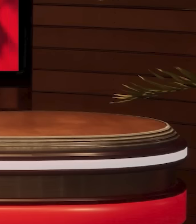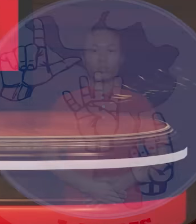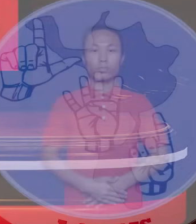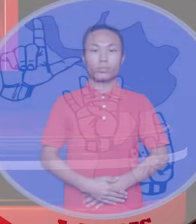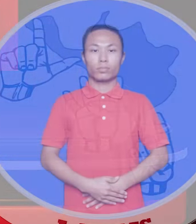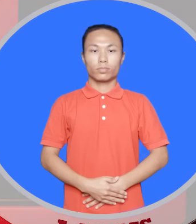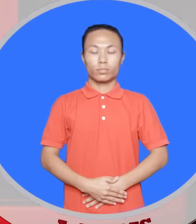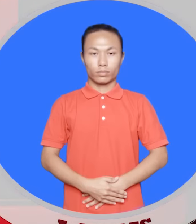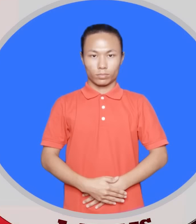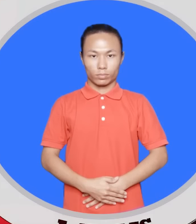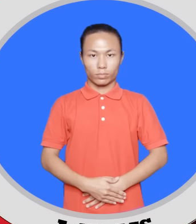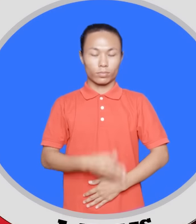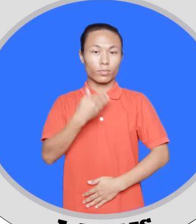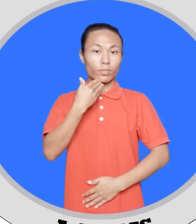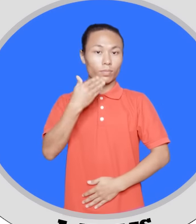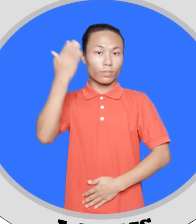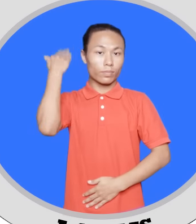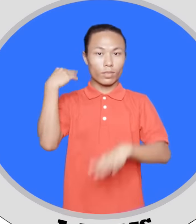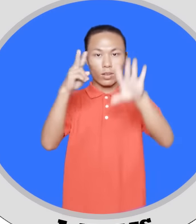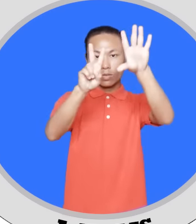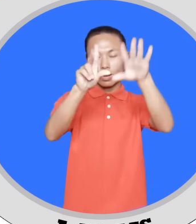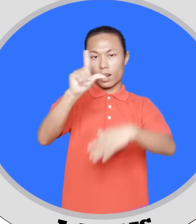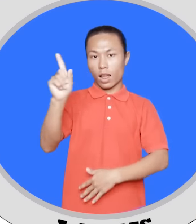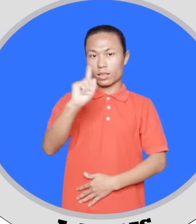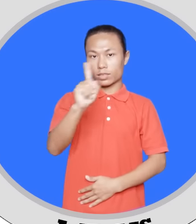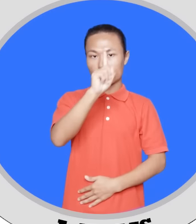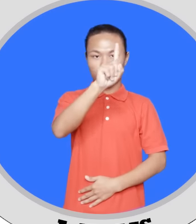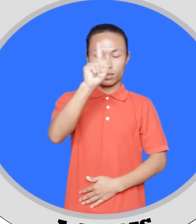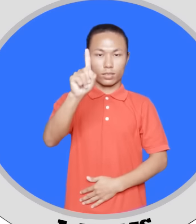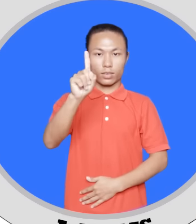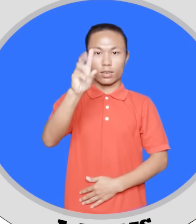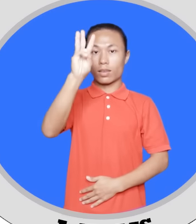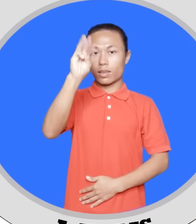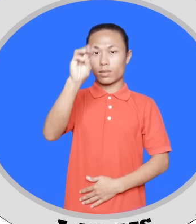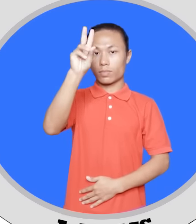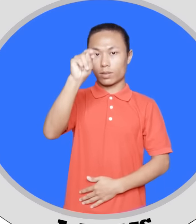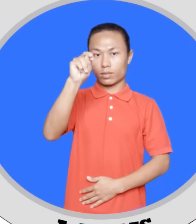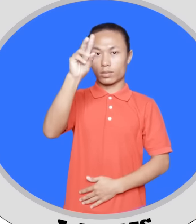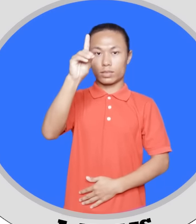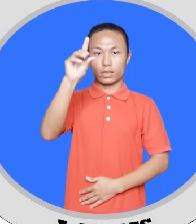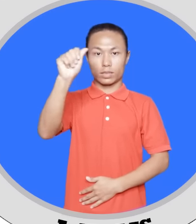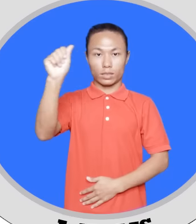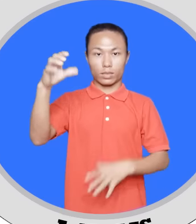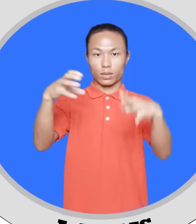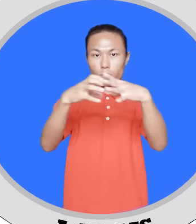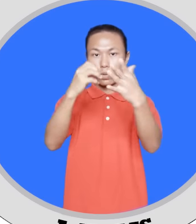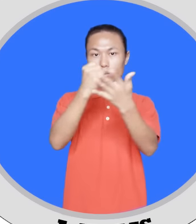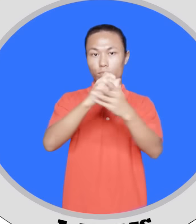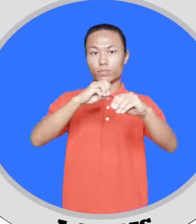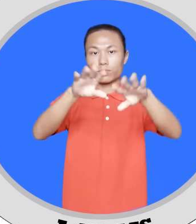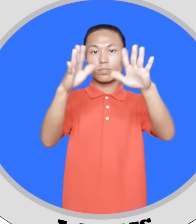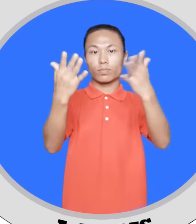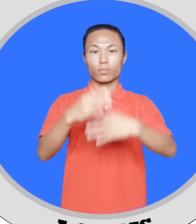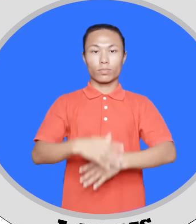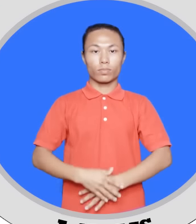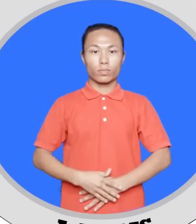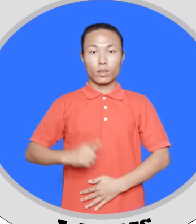ခုနောက်ဆုံးတင်ဆက်ပေးမယ့်သတင်းကတော့အလင်းဝင်ရောက်လာသူတွေအတွက်အသက်အမခံချက်အပြည့်ဝပေးပြီးစုချင်းငွေချင်းမြင့်ချင်းဆိုင်ရာပြဋ္ဌာန်းချက်တွေ